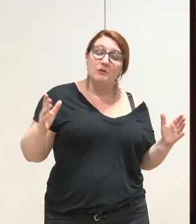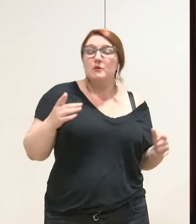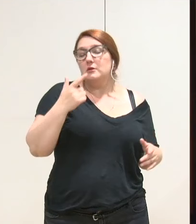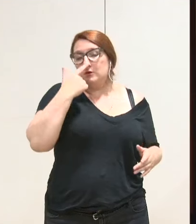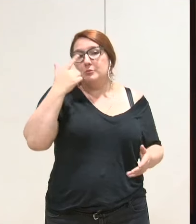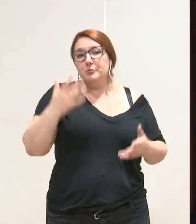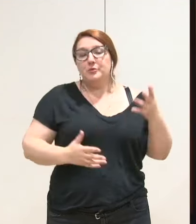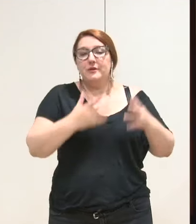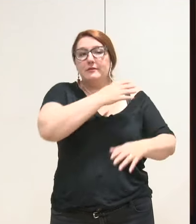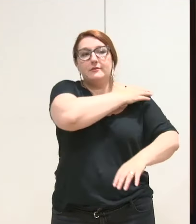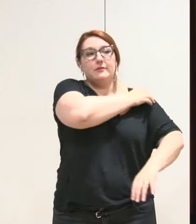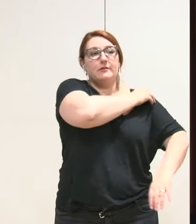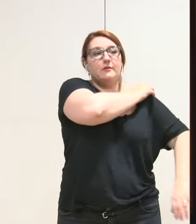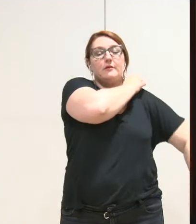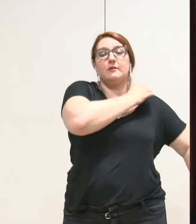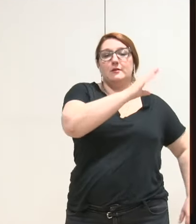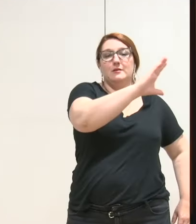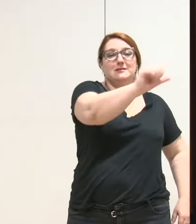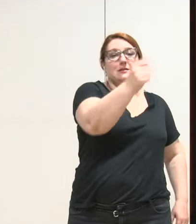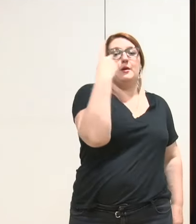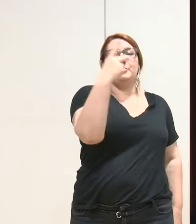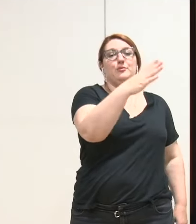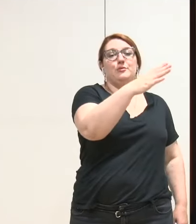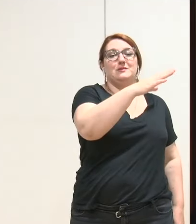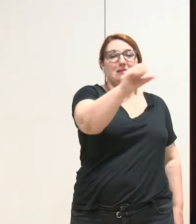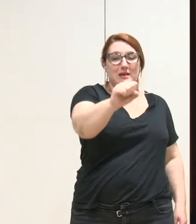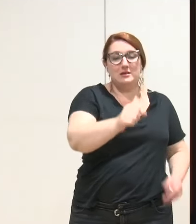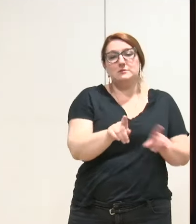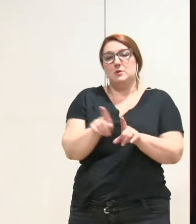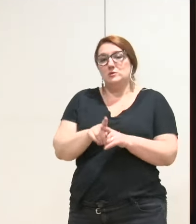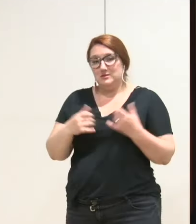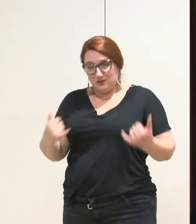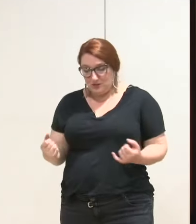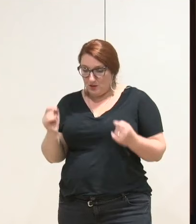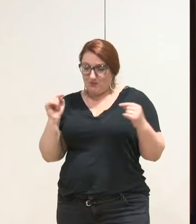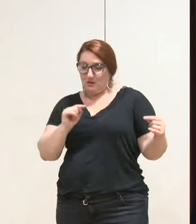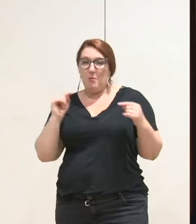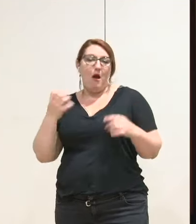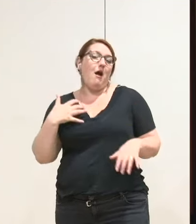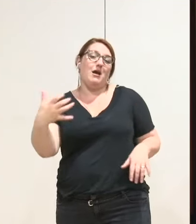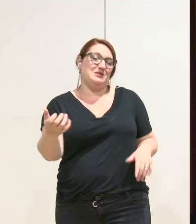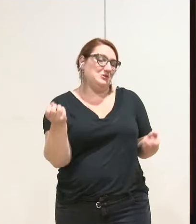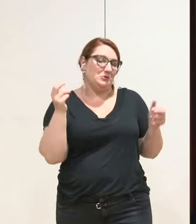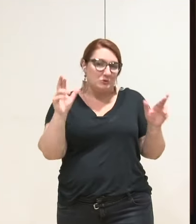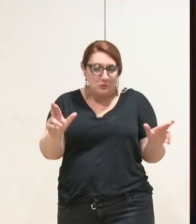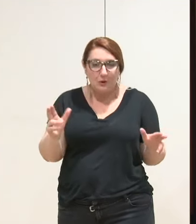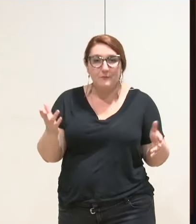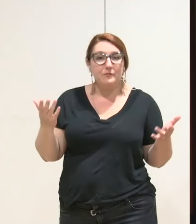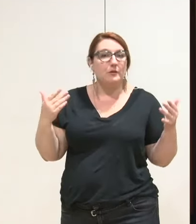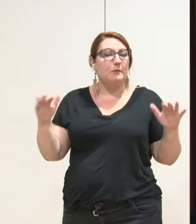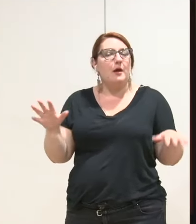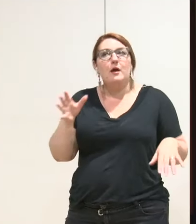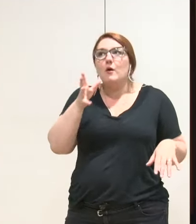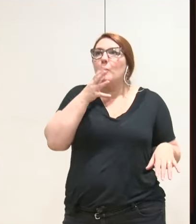certainement et au CA du CCS et probablement ici même des débats extrêmement riches et que on ne peut pas